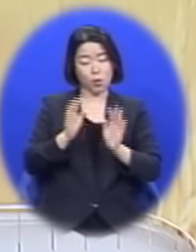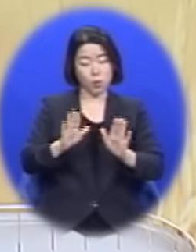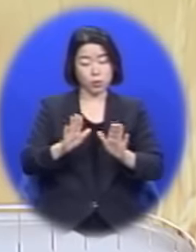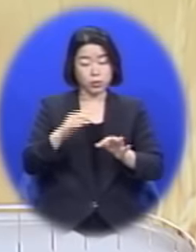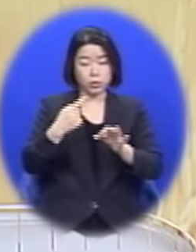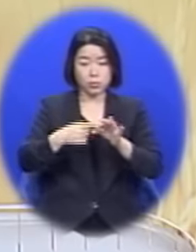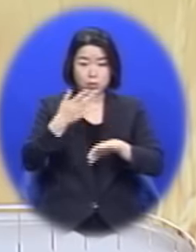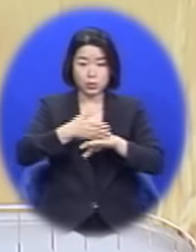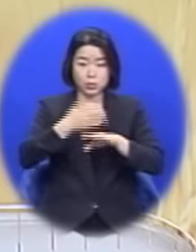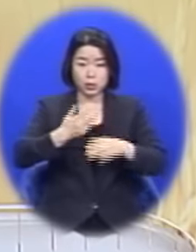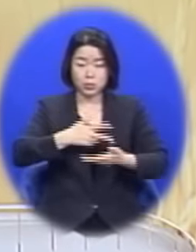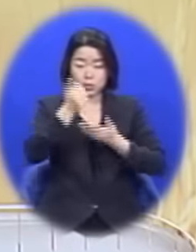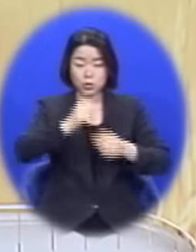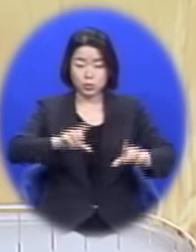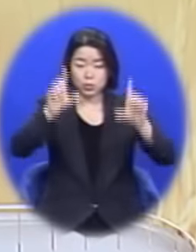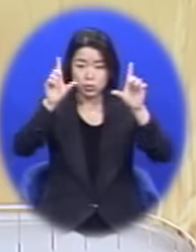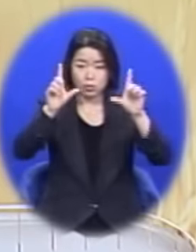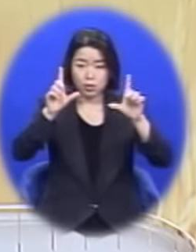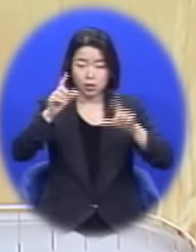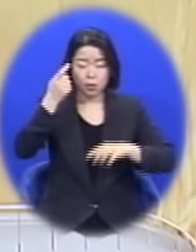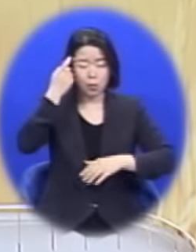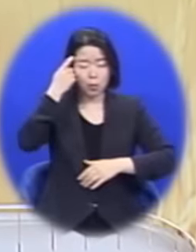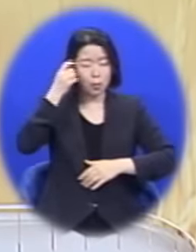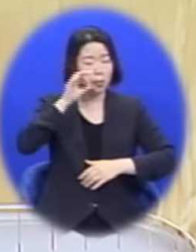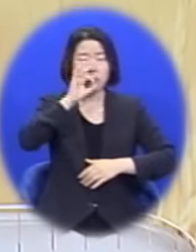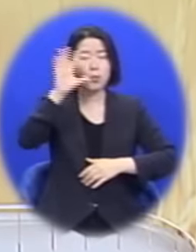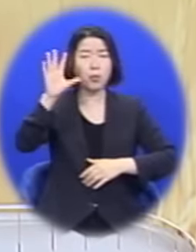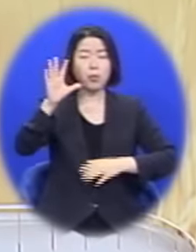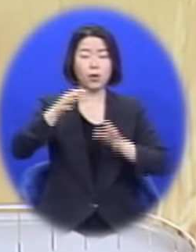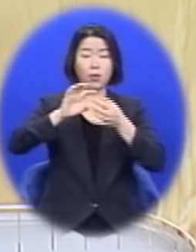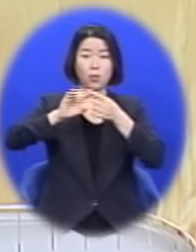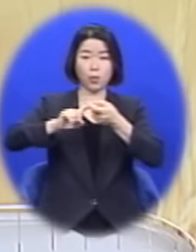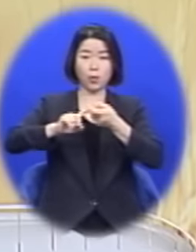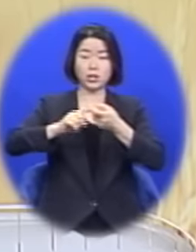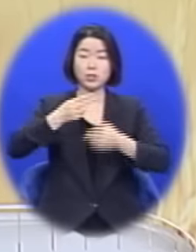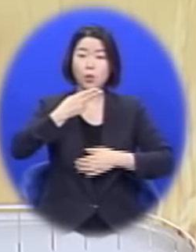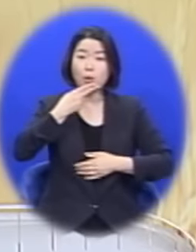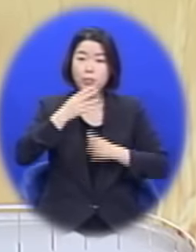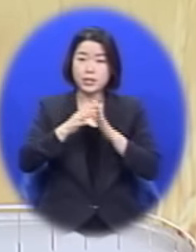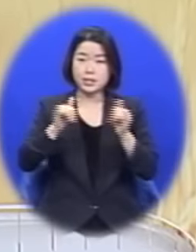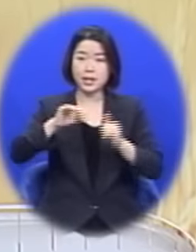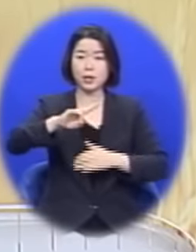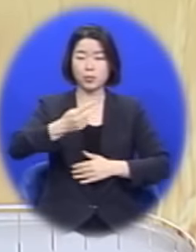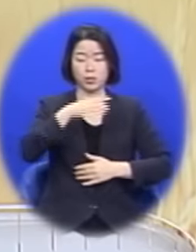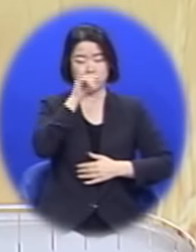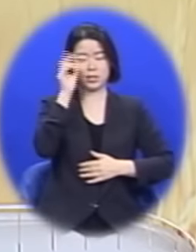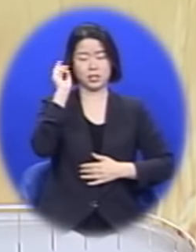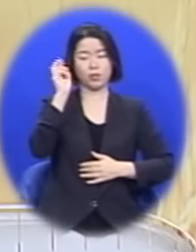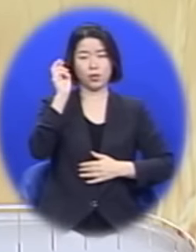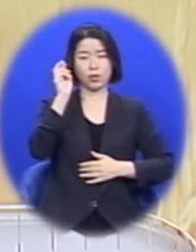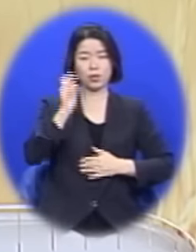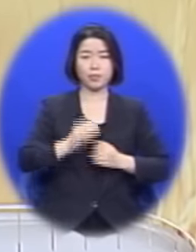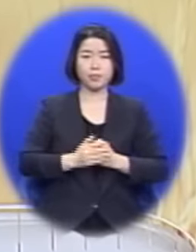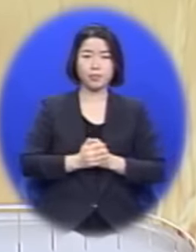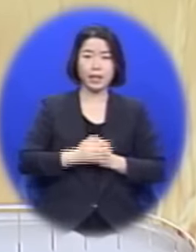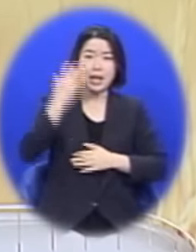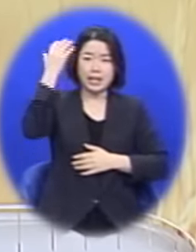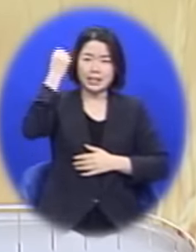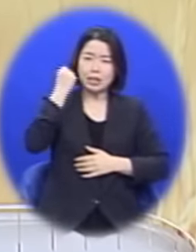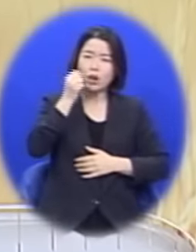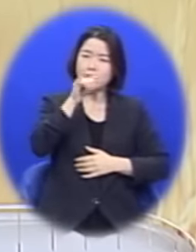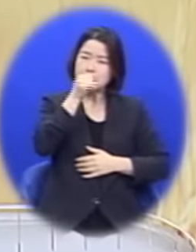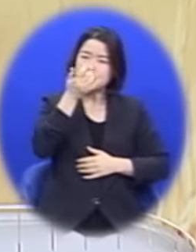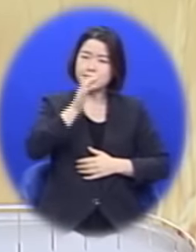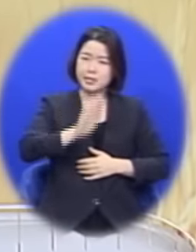주일이야? 전혀 생각도 하지도 않고 관심도 없으셨던 분들도 있으실 겁니다. 기억은